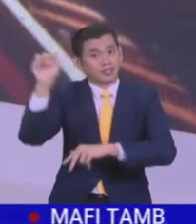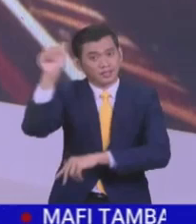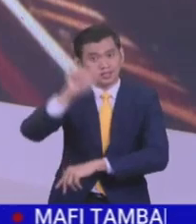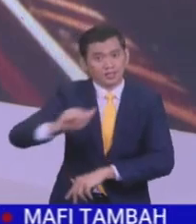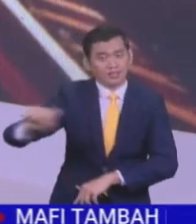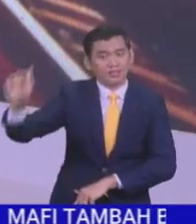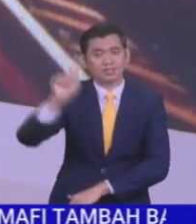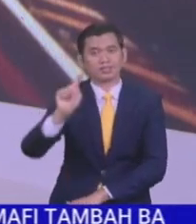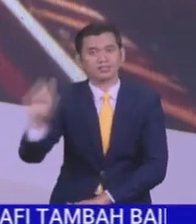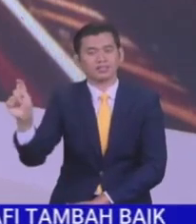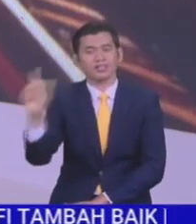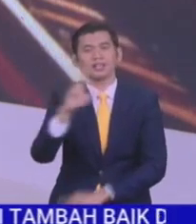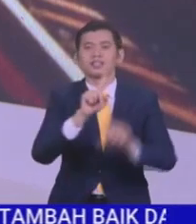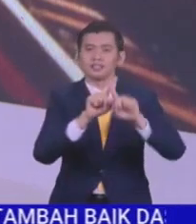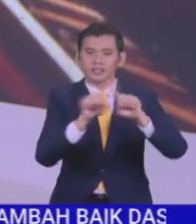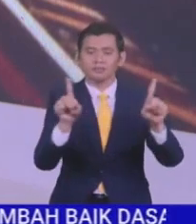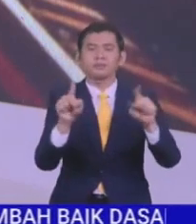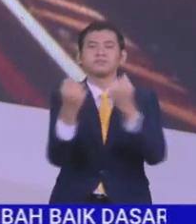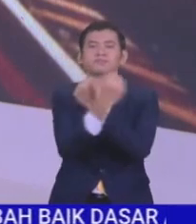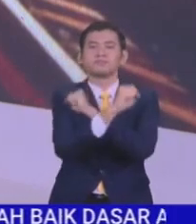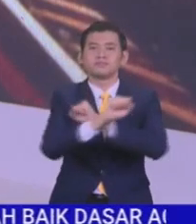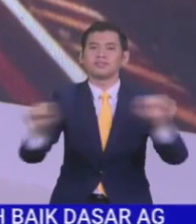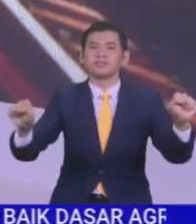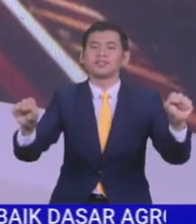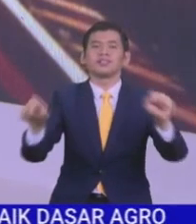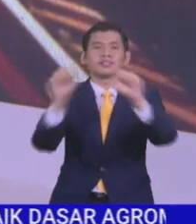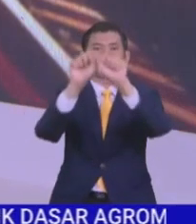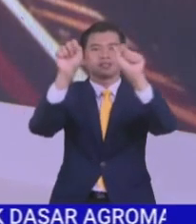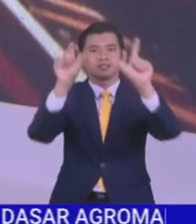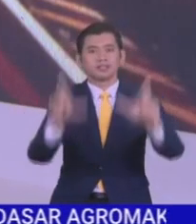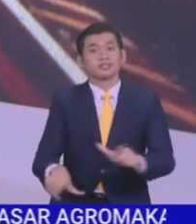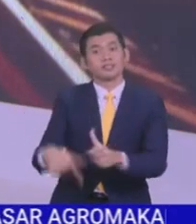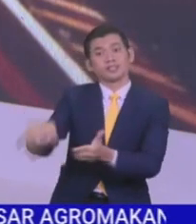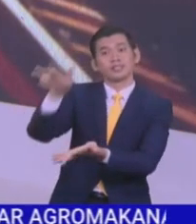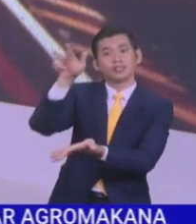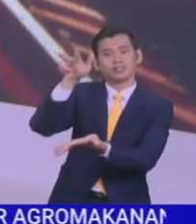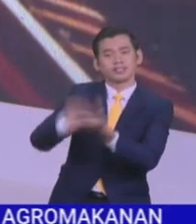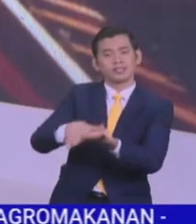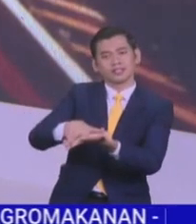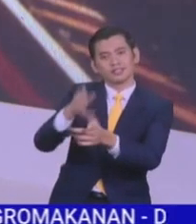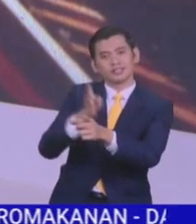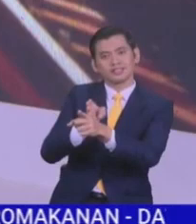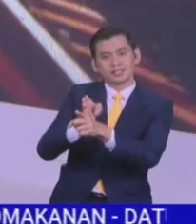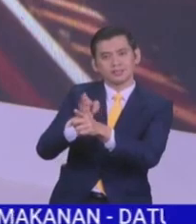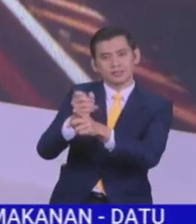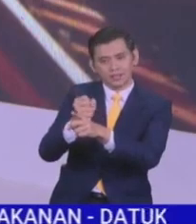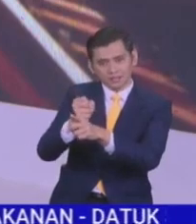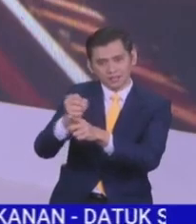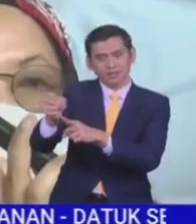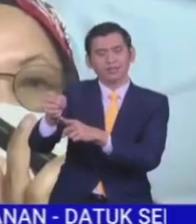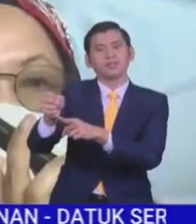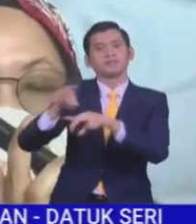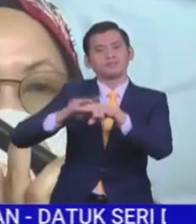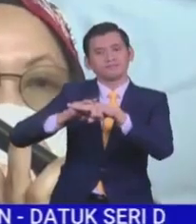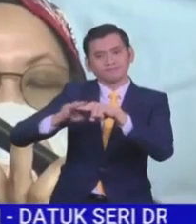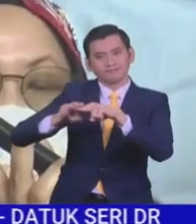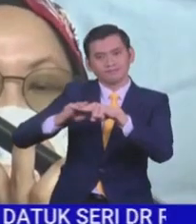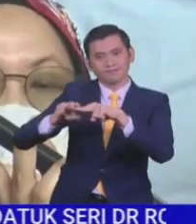Asia Tenggara, malah menyediakan persinjilan yang diiktiraf untuk sektor berkenaan.